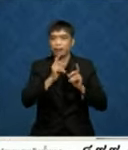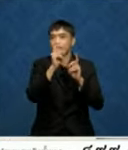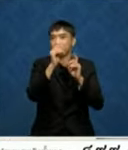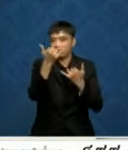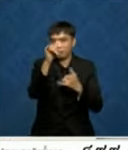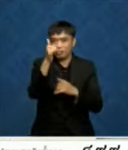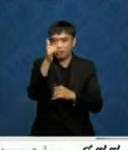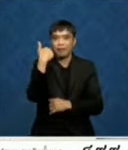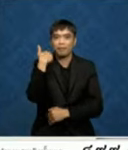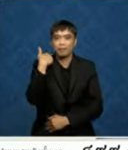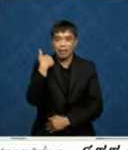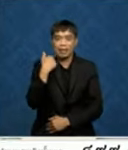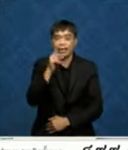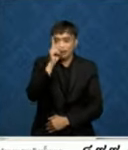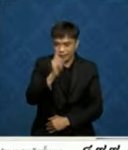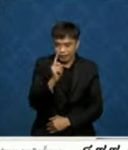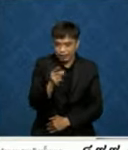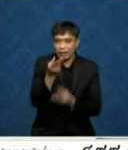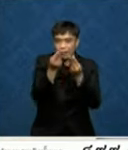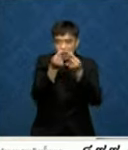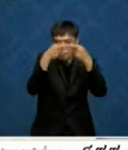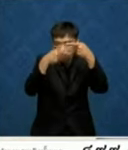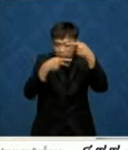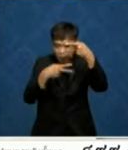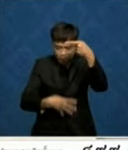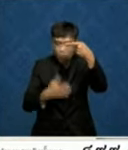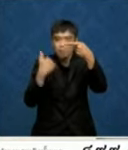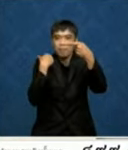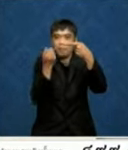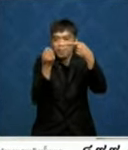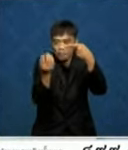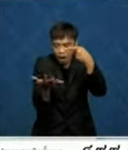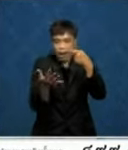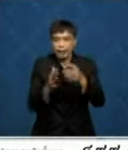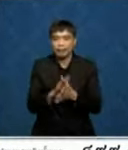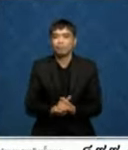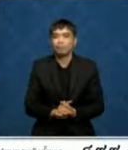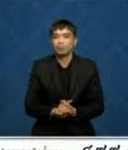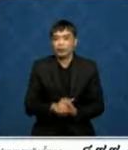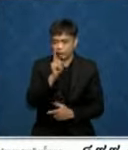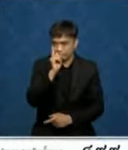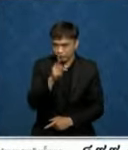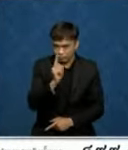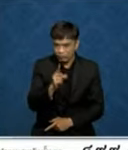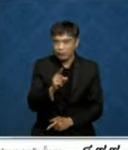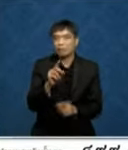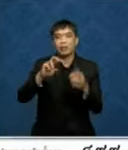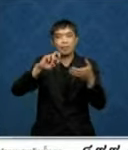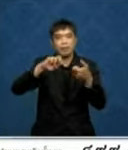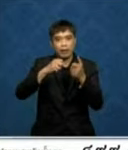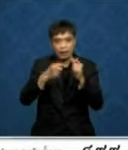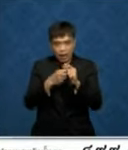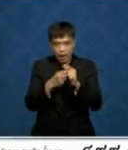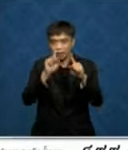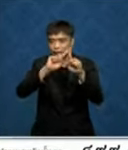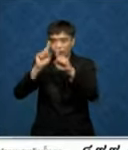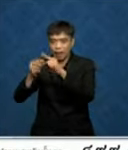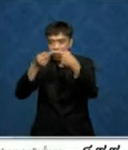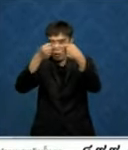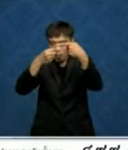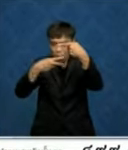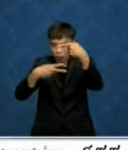ที่จริงยังมีประเด็นมากกว่าที่ผมอยากจะสรุปอันที่จริงยังมีประเด็นมากกว่านี้แต่ผมอยากจะ